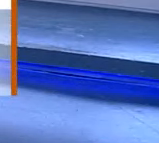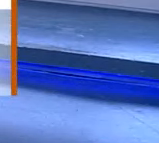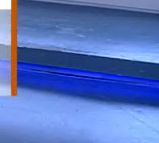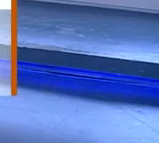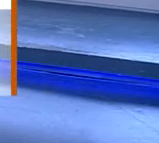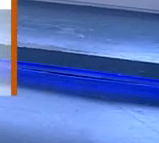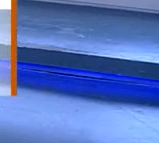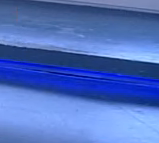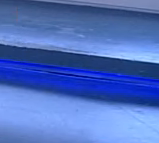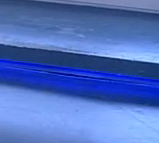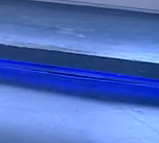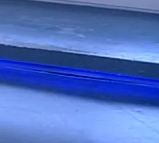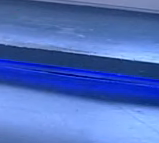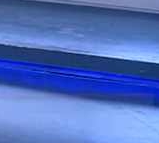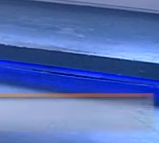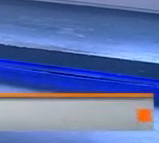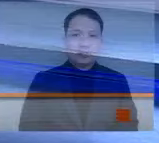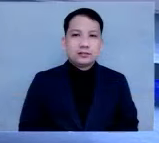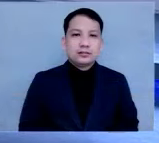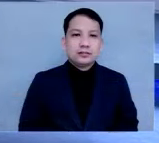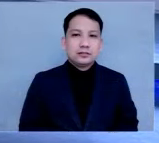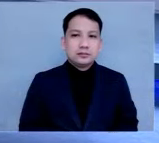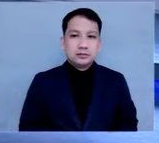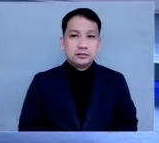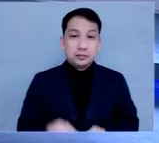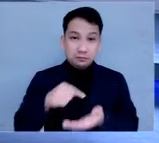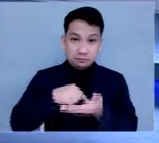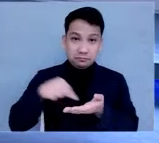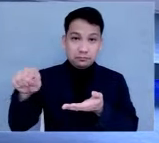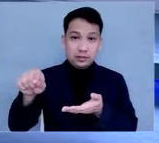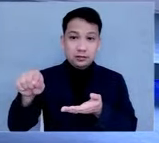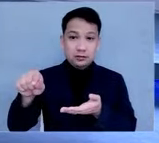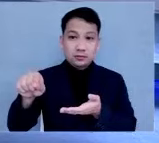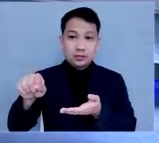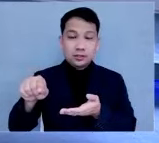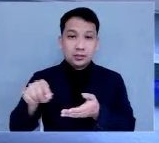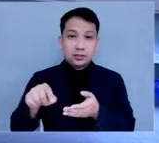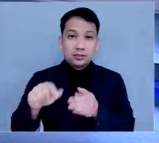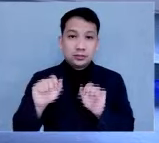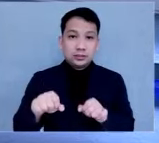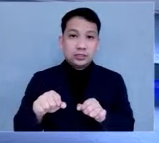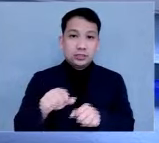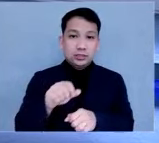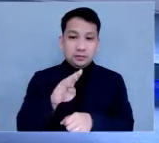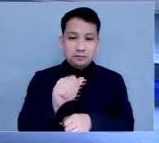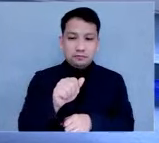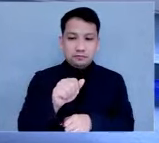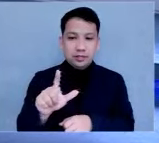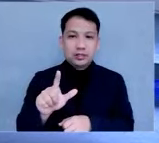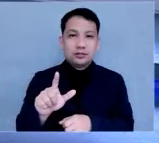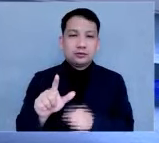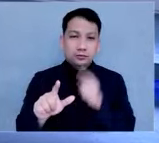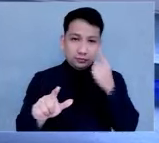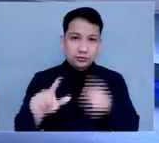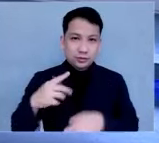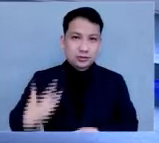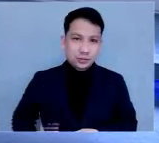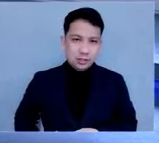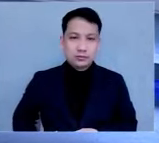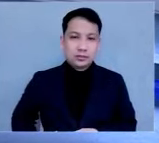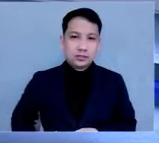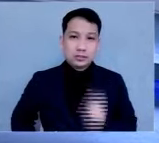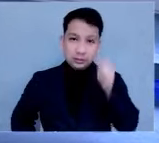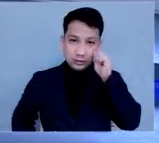Nakapagpiyansa na si dating Bamban Tarlac Mayor Alice Guo para sa kasong graft. Ipinagpaliban naman ang pagbasa ng sakdal sa